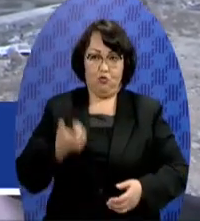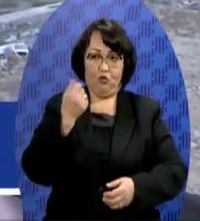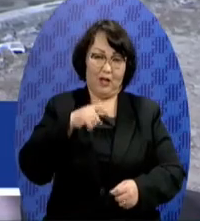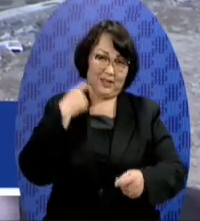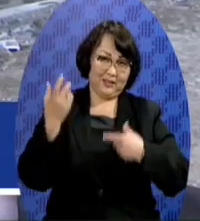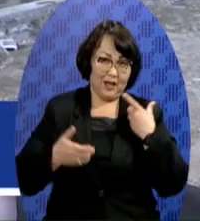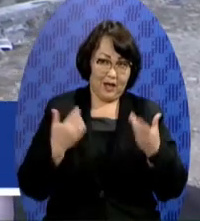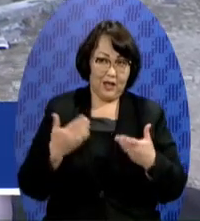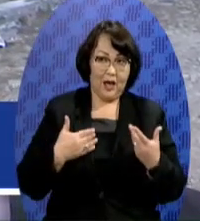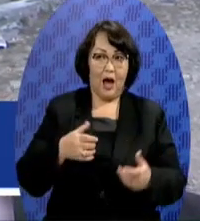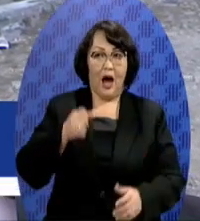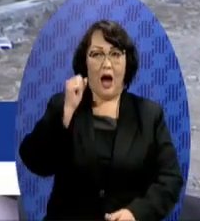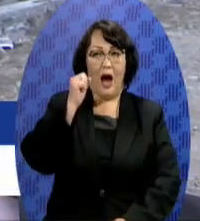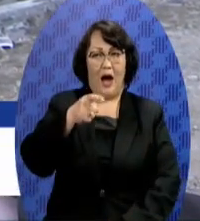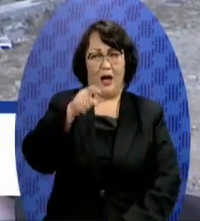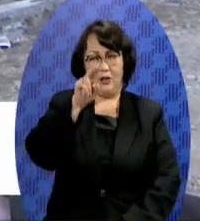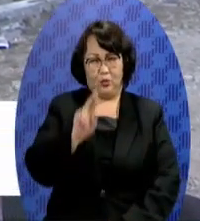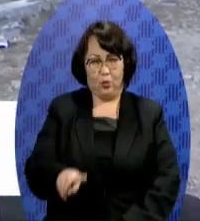сүр хүүхэд